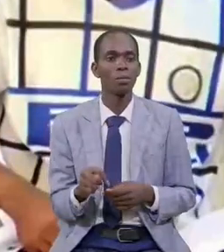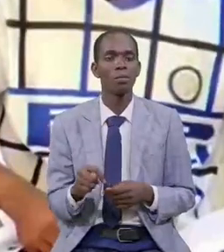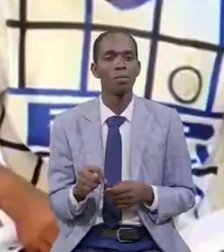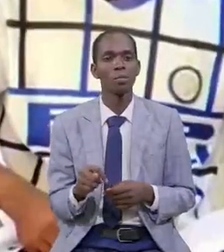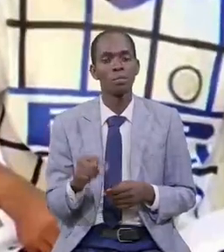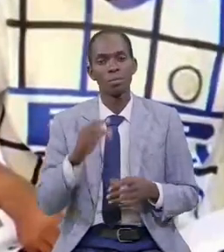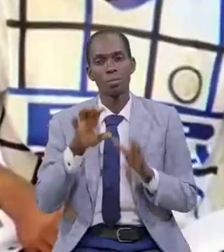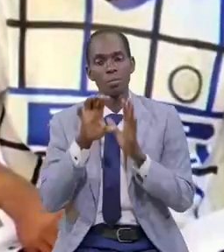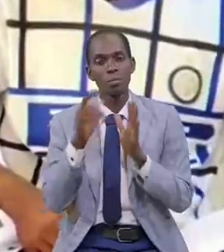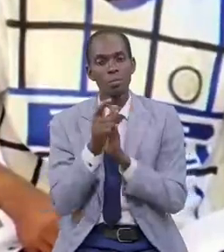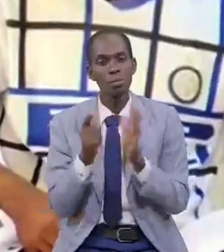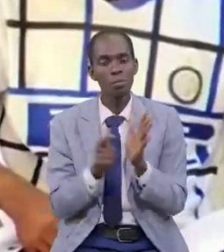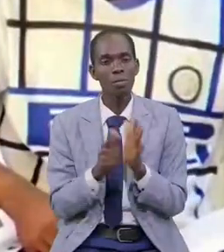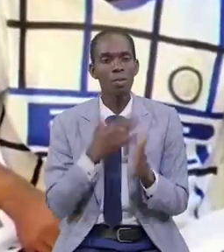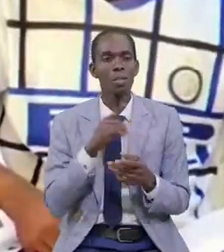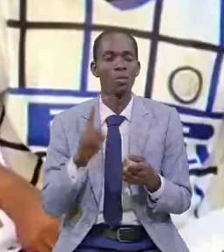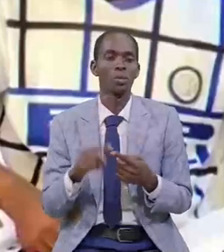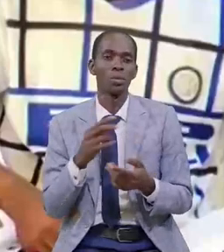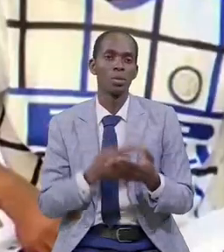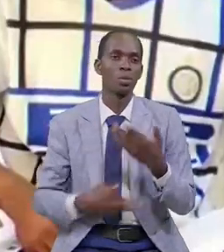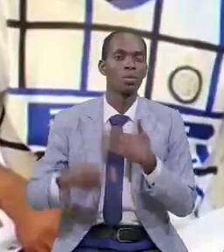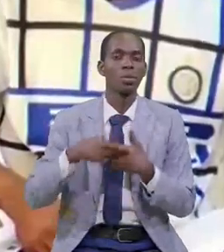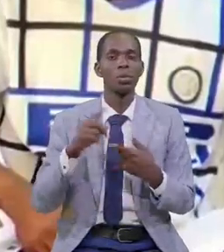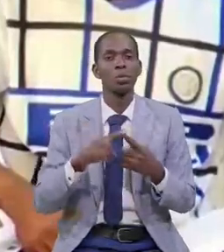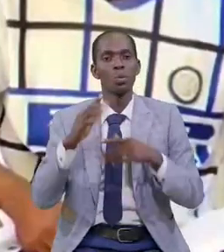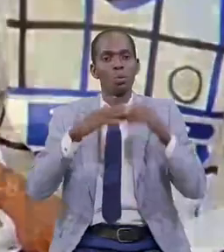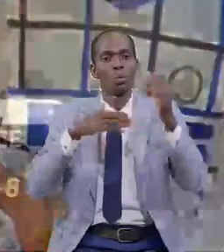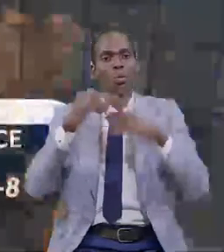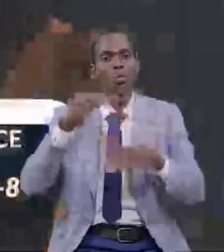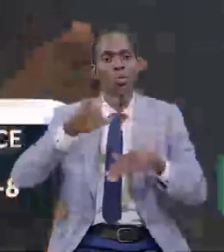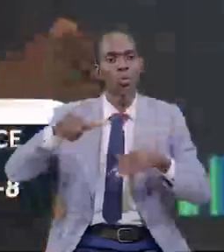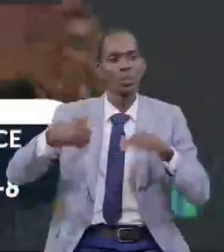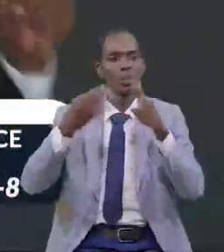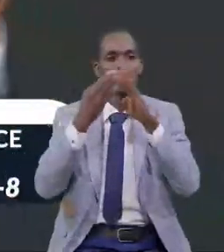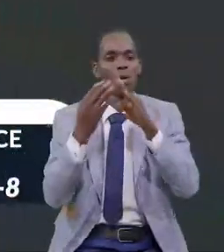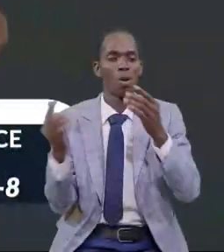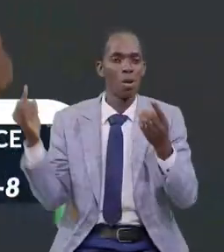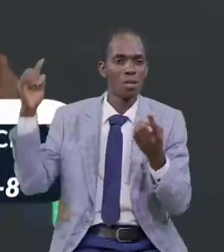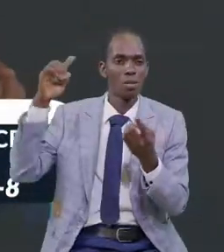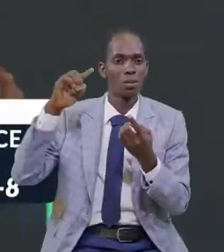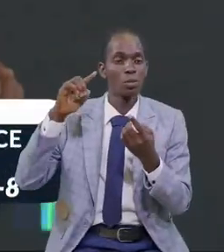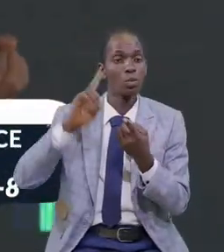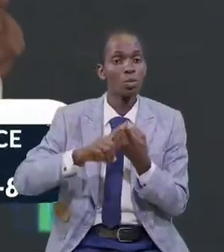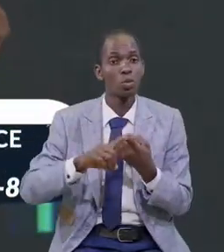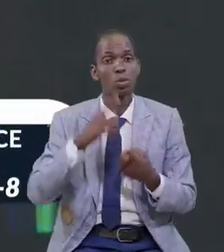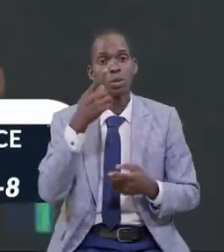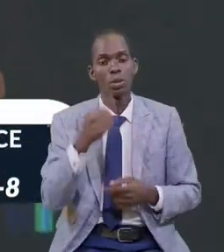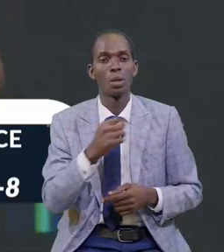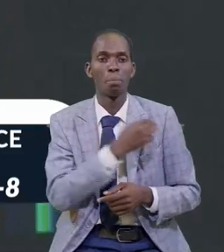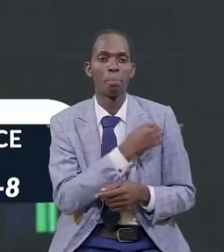que Jérusalem sera rebatti jusqu'à loin au